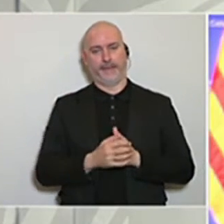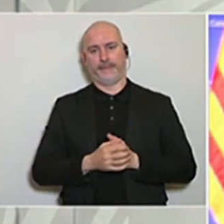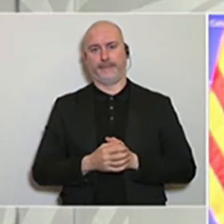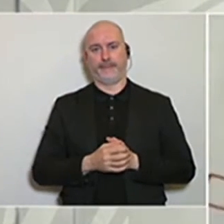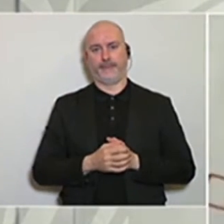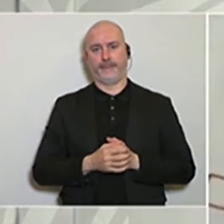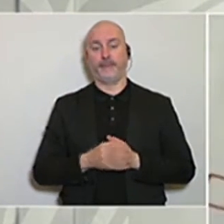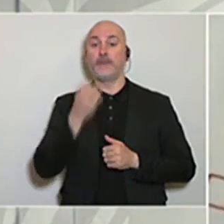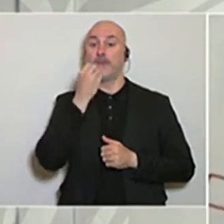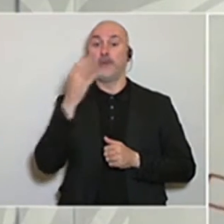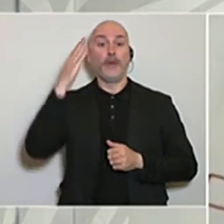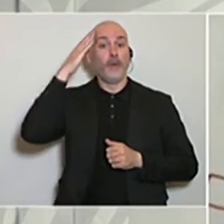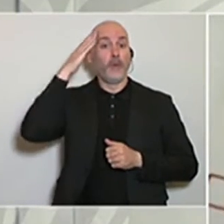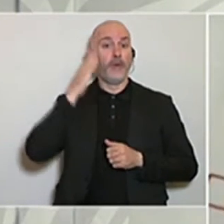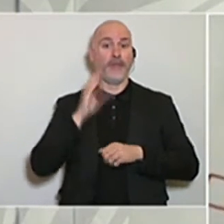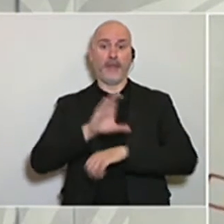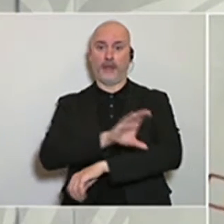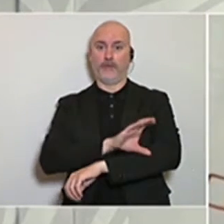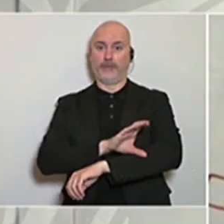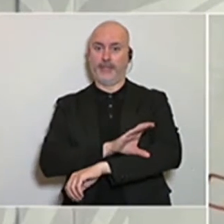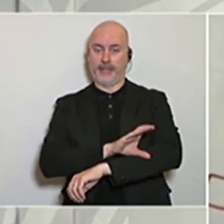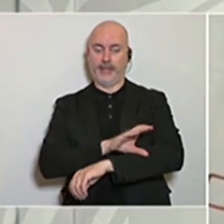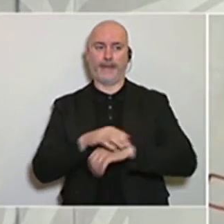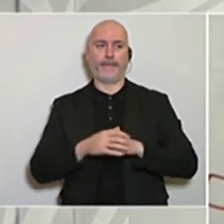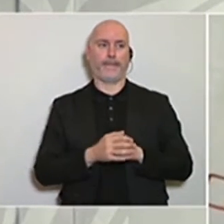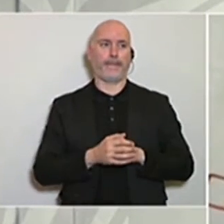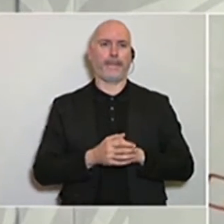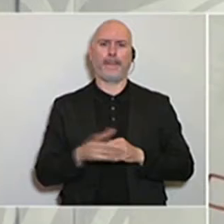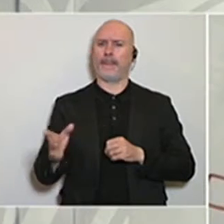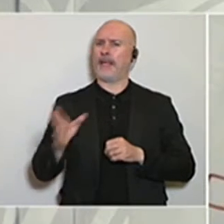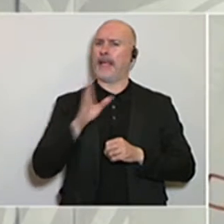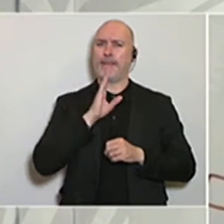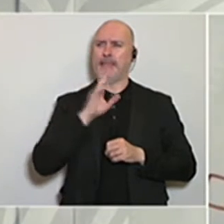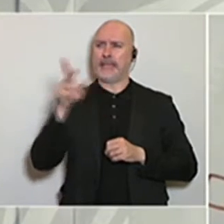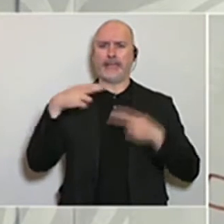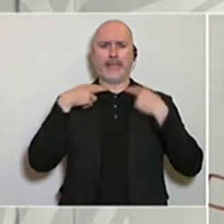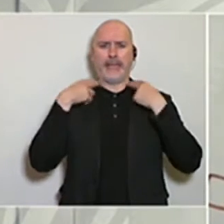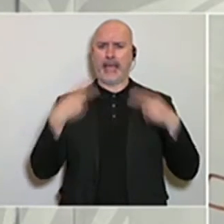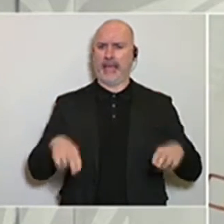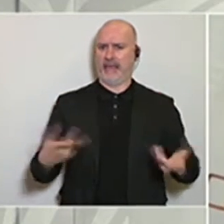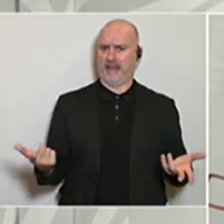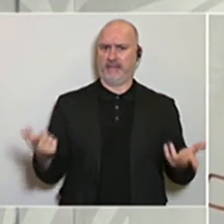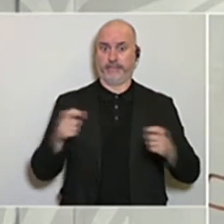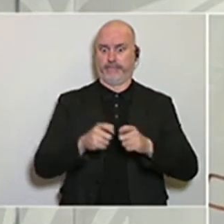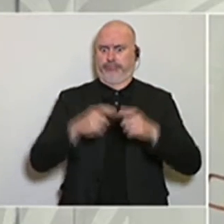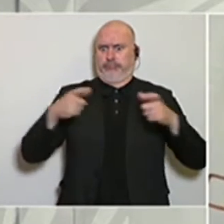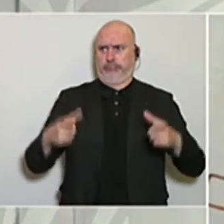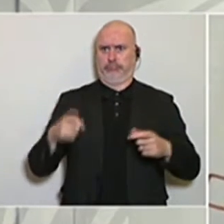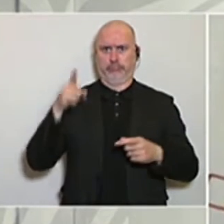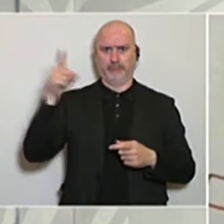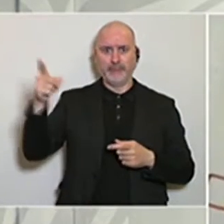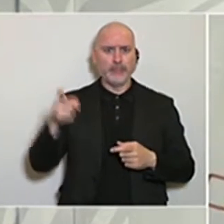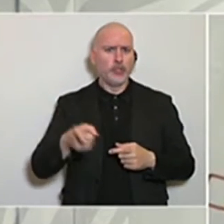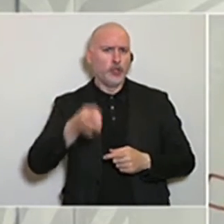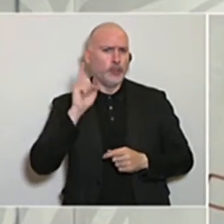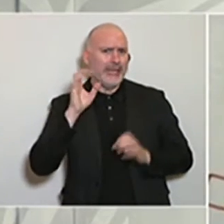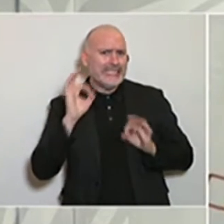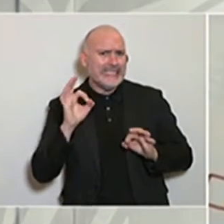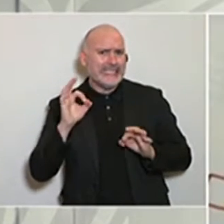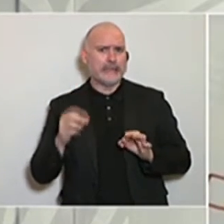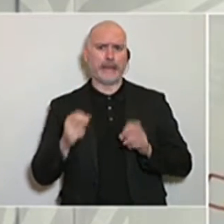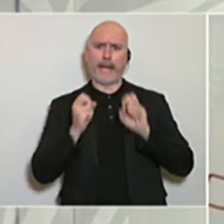Hola, bon dia, consellera. Què ha passat a Lleida, consellera? Els brots a Lleida es focalitzen només a residències